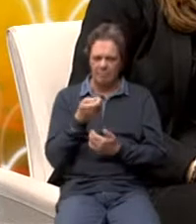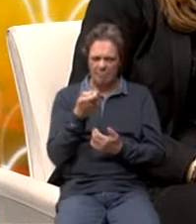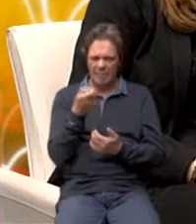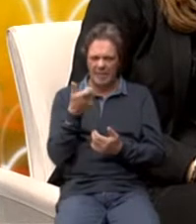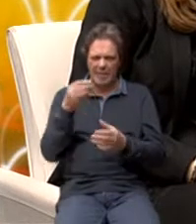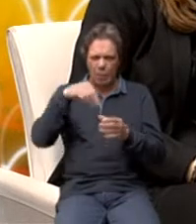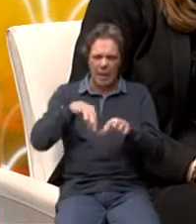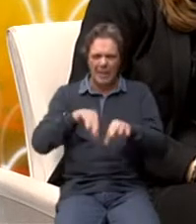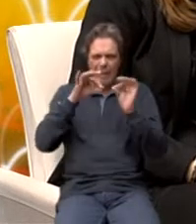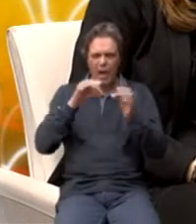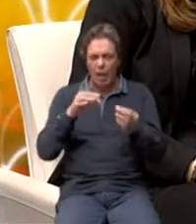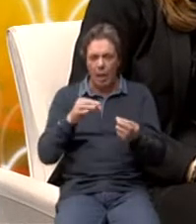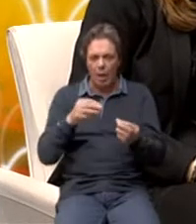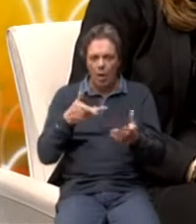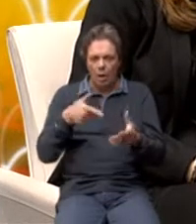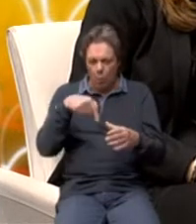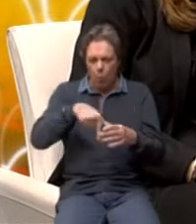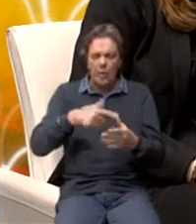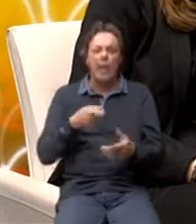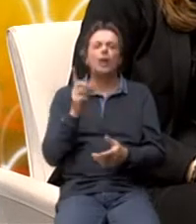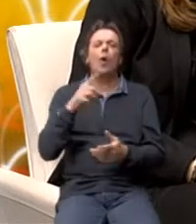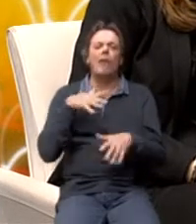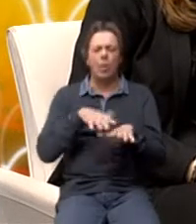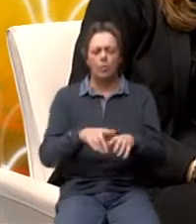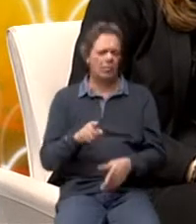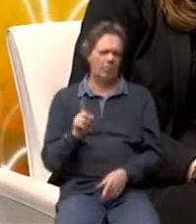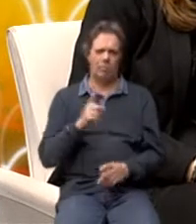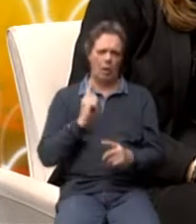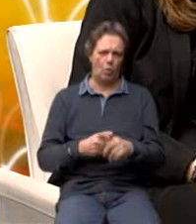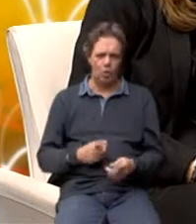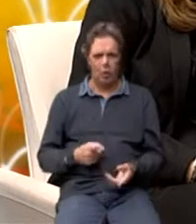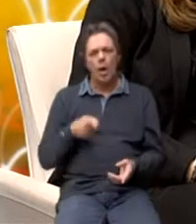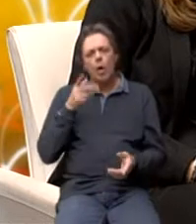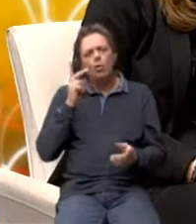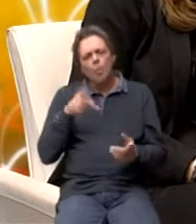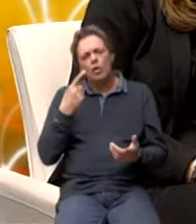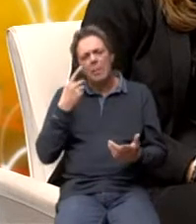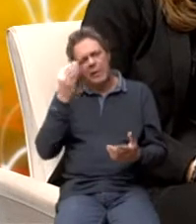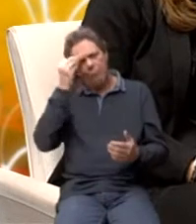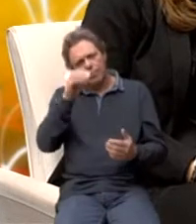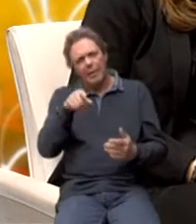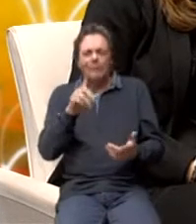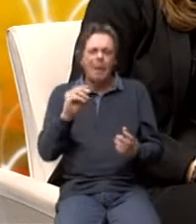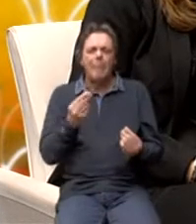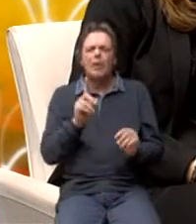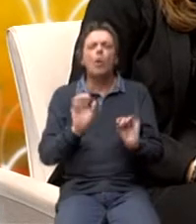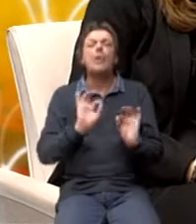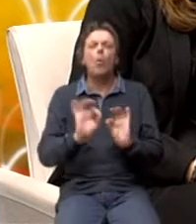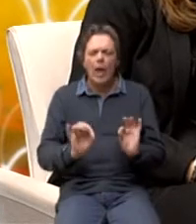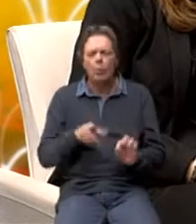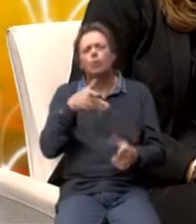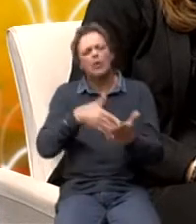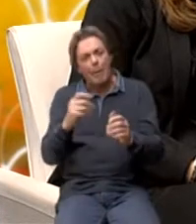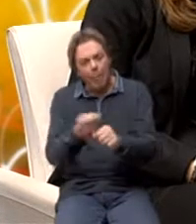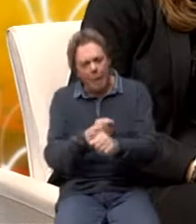nađe u proizvodu trovanje ljudi. To nije. To može biti indikator da nešto unutar procesa proizvodnje nije u redu i da to treba